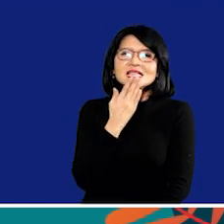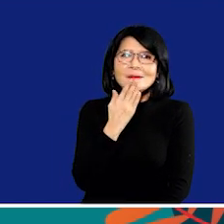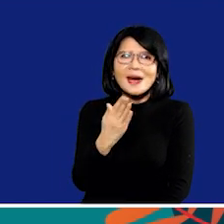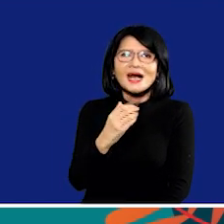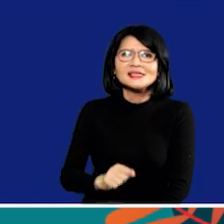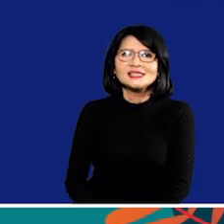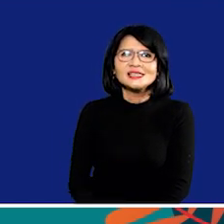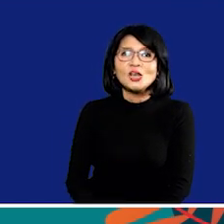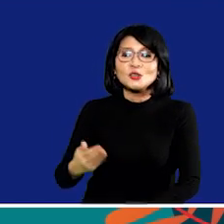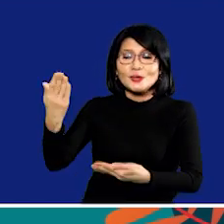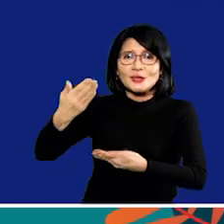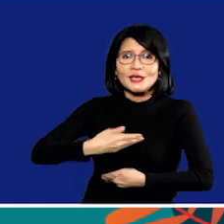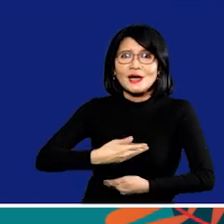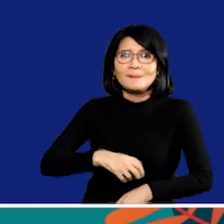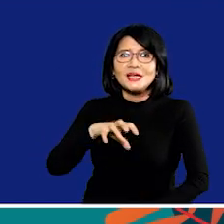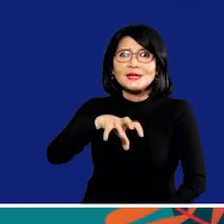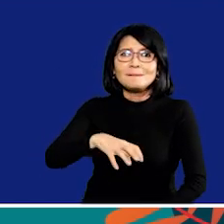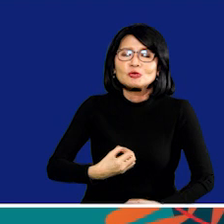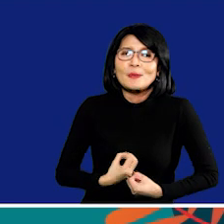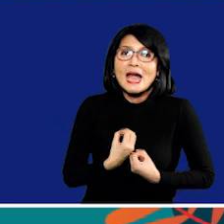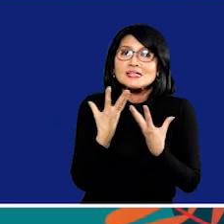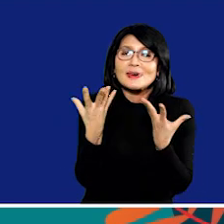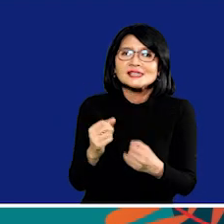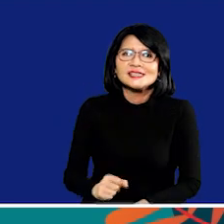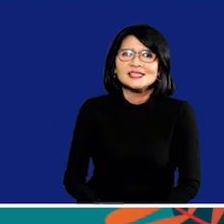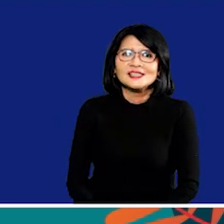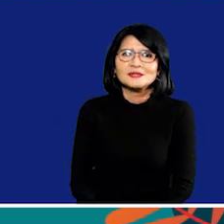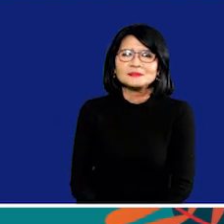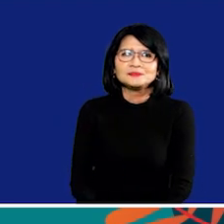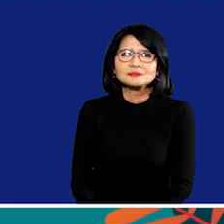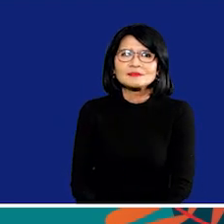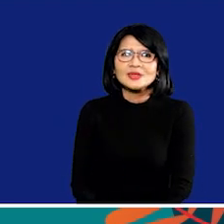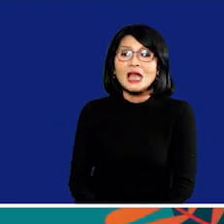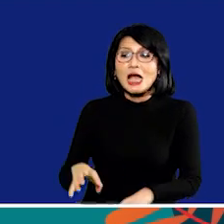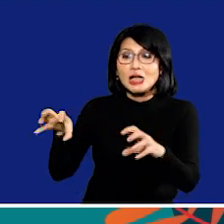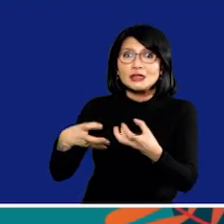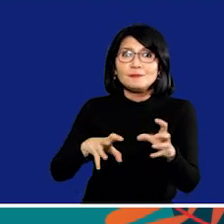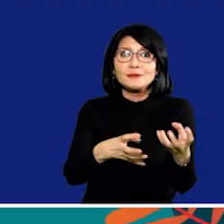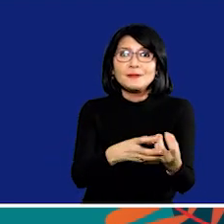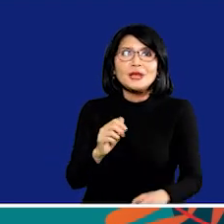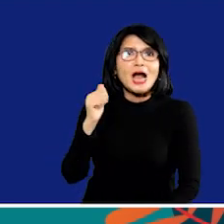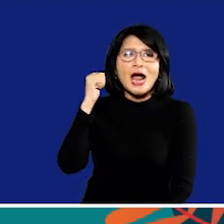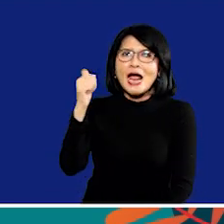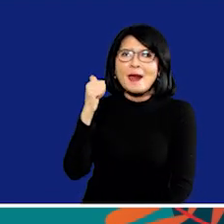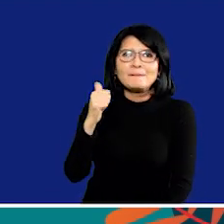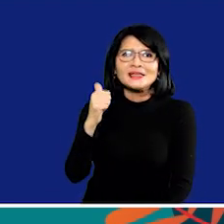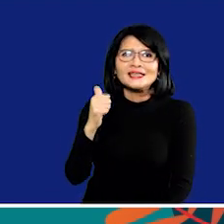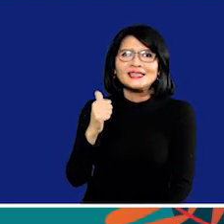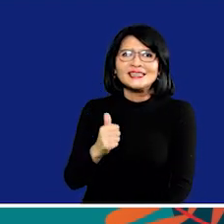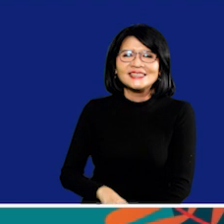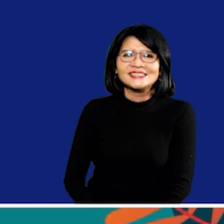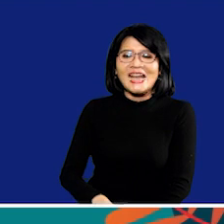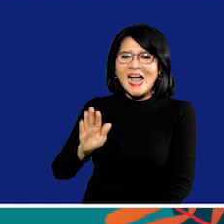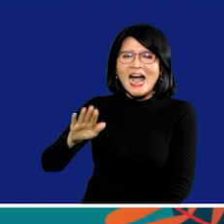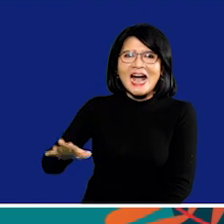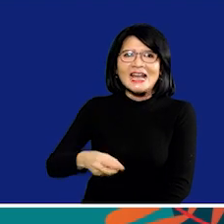terima kasih juga telah memberi kami tempat untuk berekspresi. Juga tim-tim hebat yang senantiasa